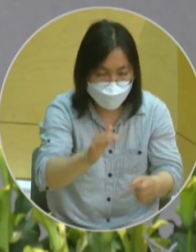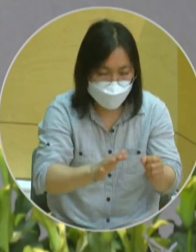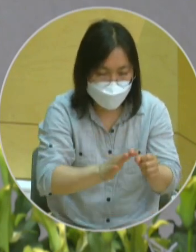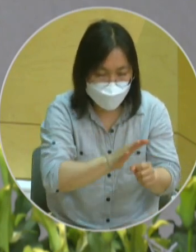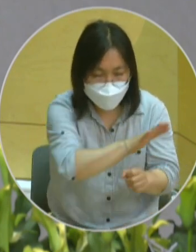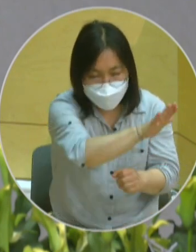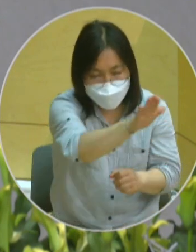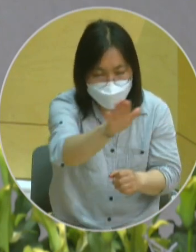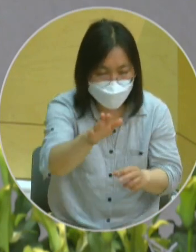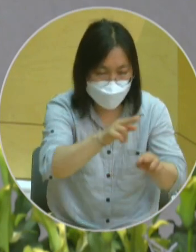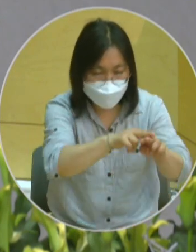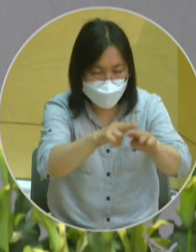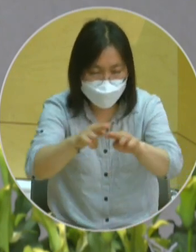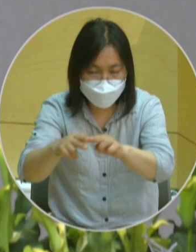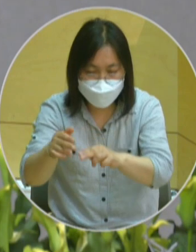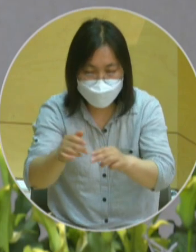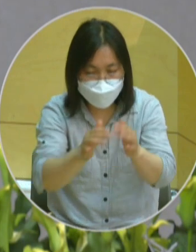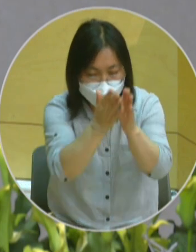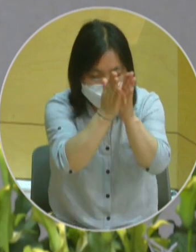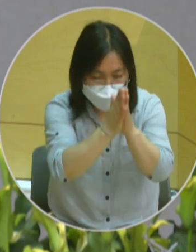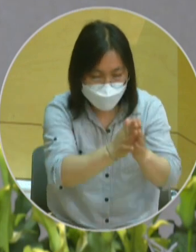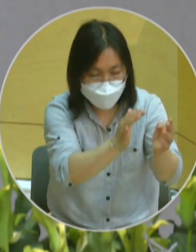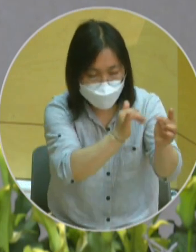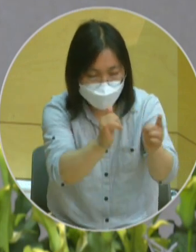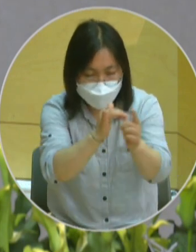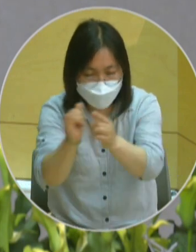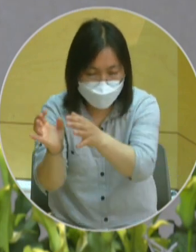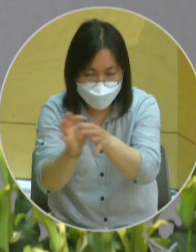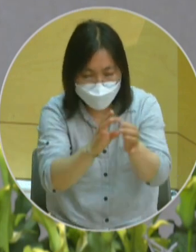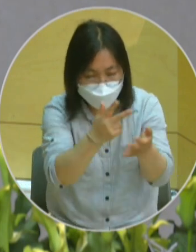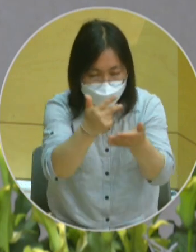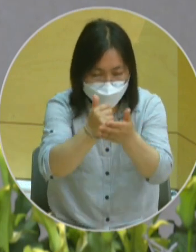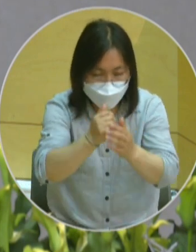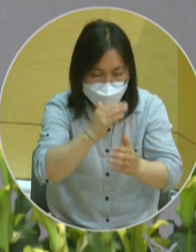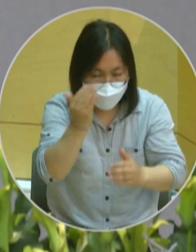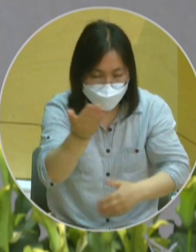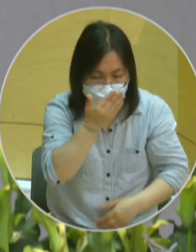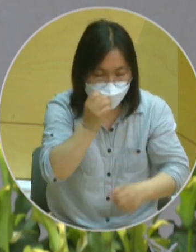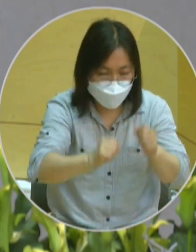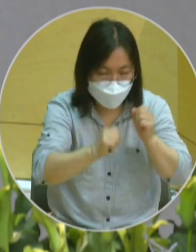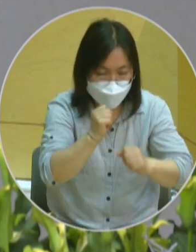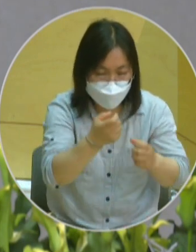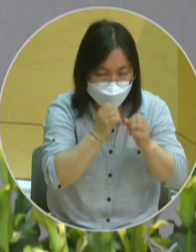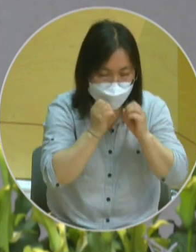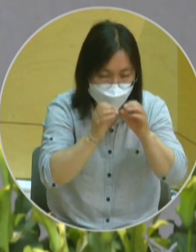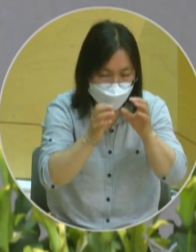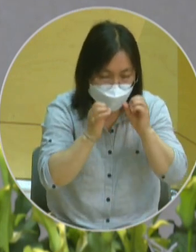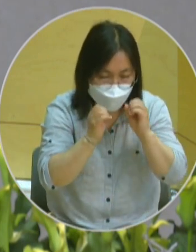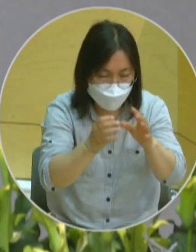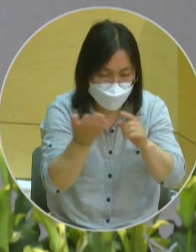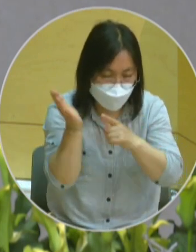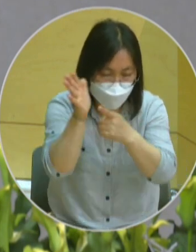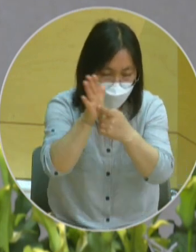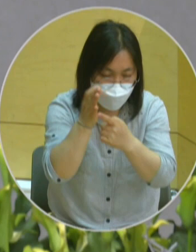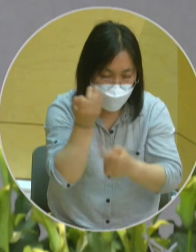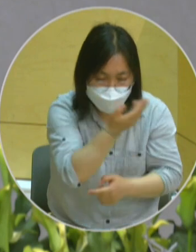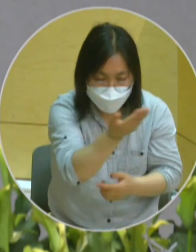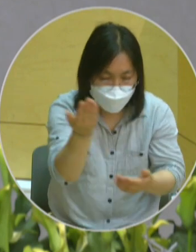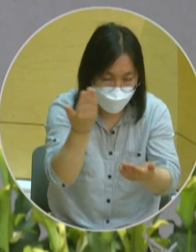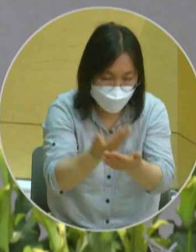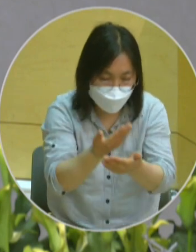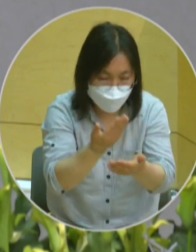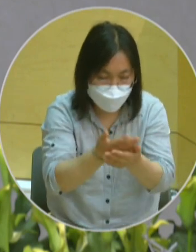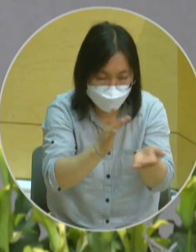자리에 앉아있는 기도하는 한 사람 한 사람 통해서 주의 거룩한 역사를 증거하고 나타내 보여